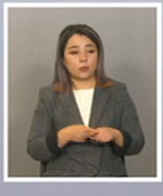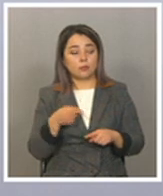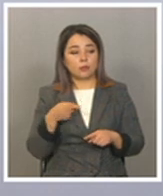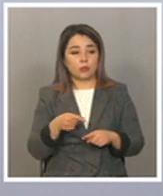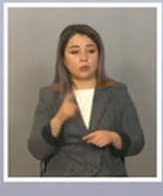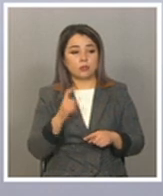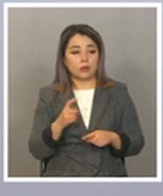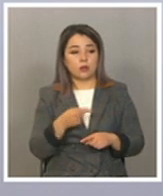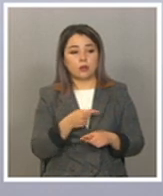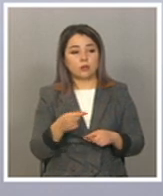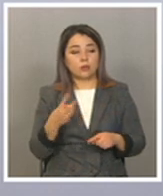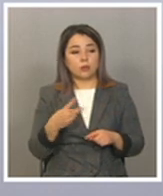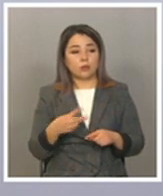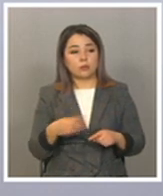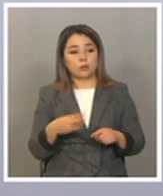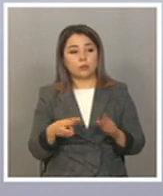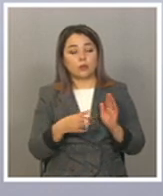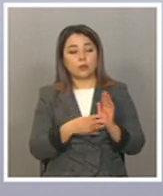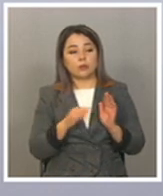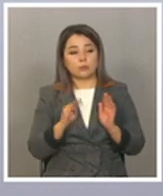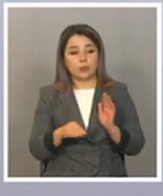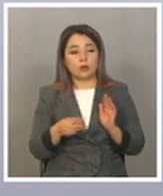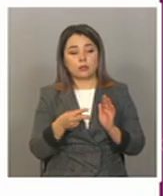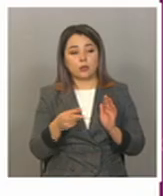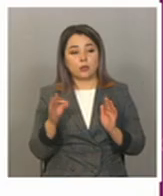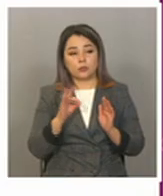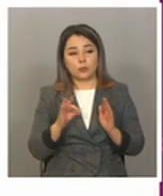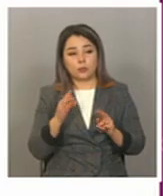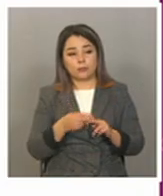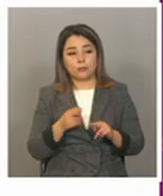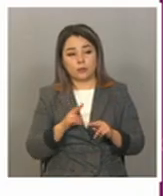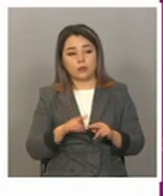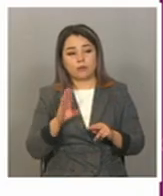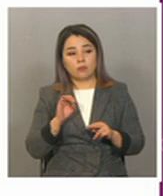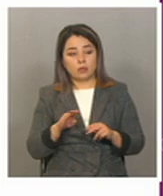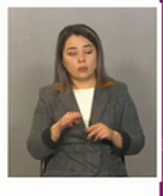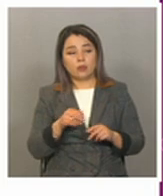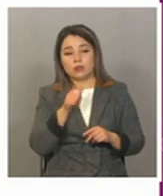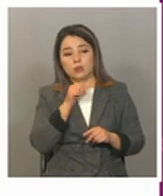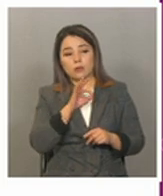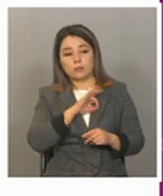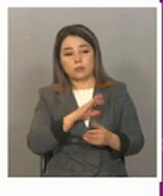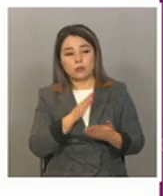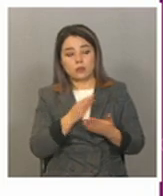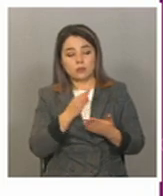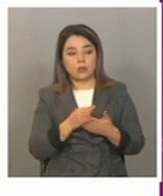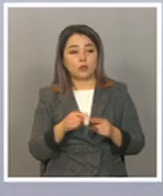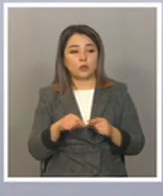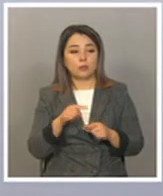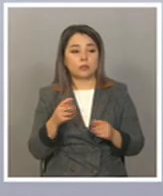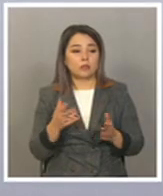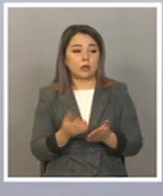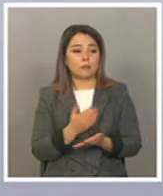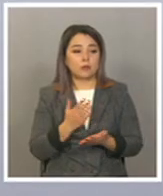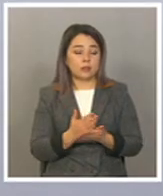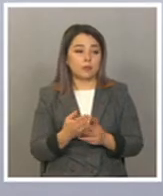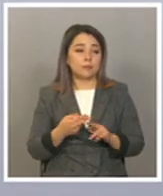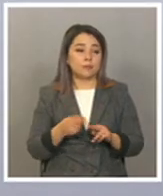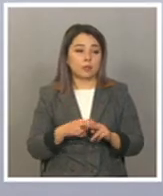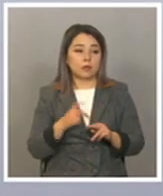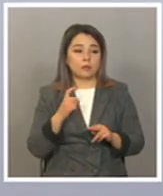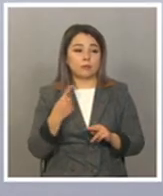1000x азайтылған 39000 тең 0-ге. Вет теоремасын пайдалану арқылы түбірлерін табайық. Олай болса,